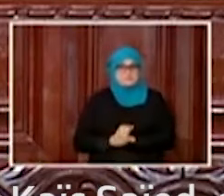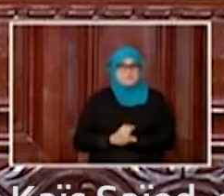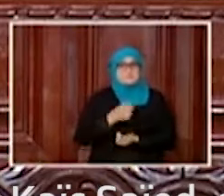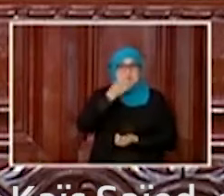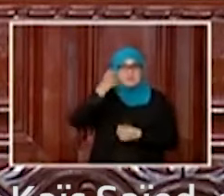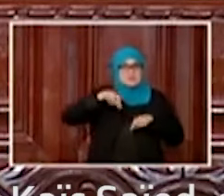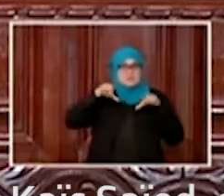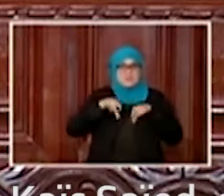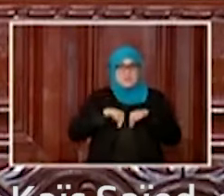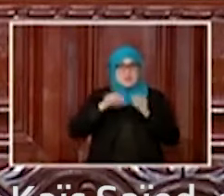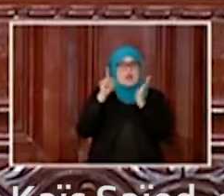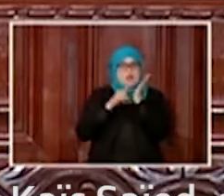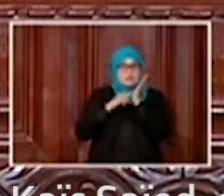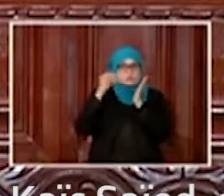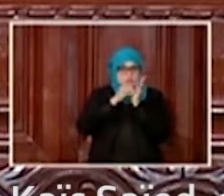بدولة القانون،